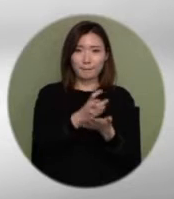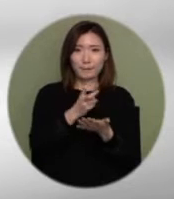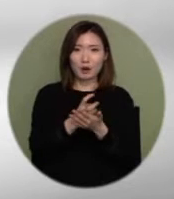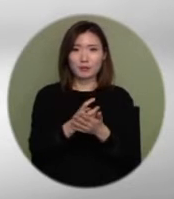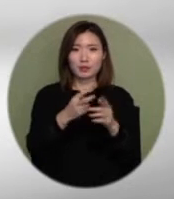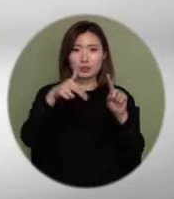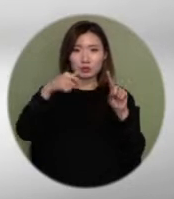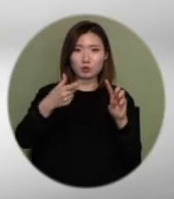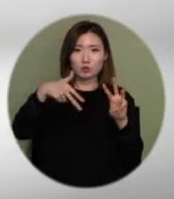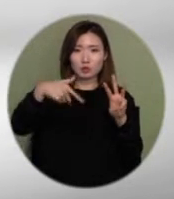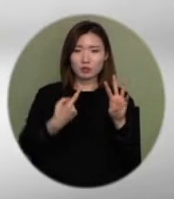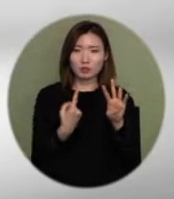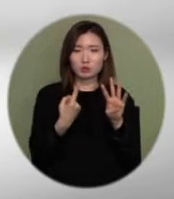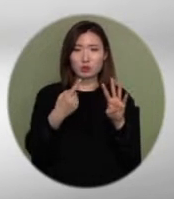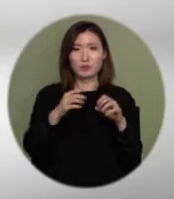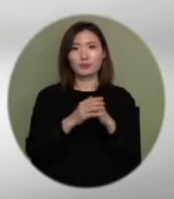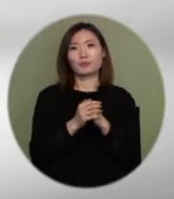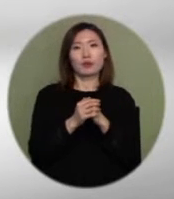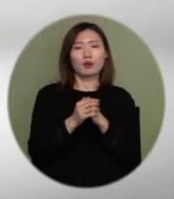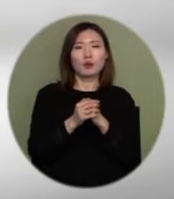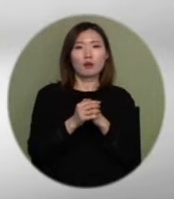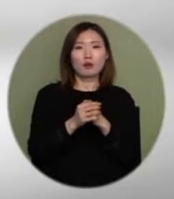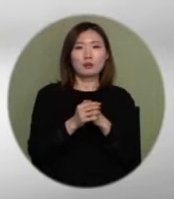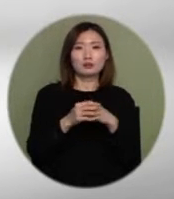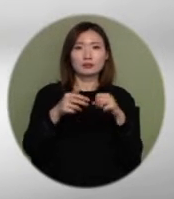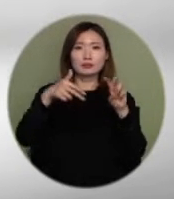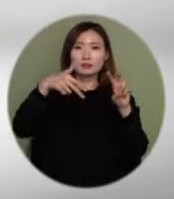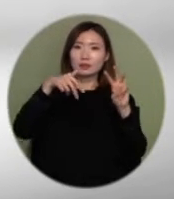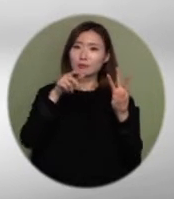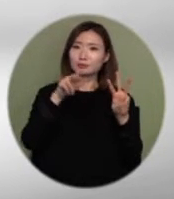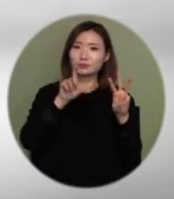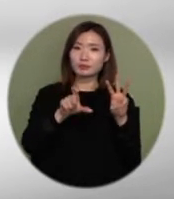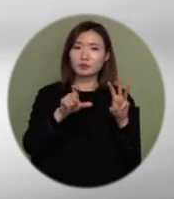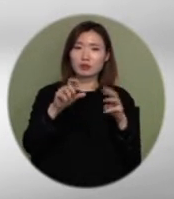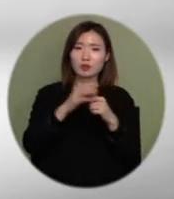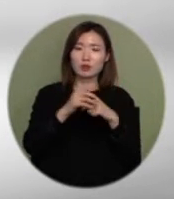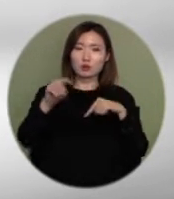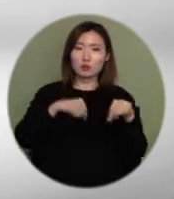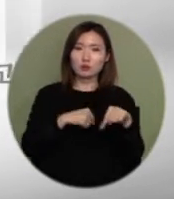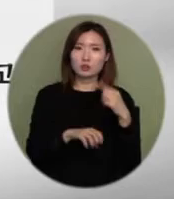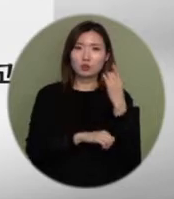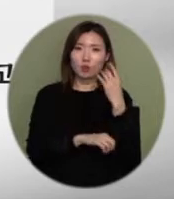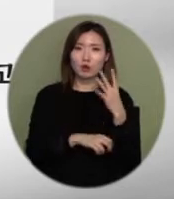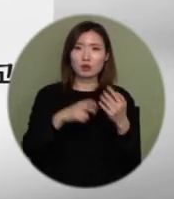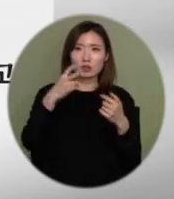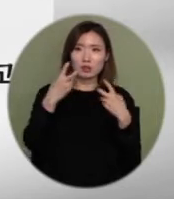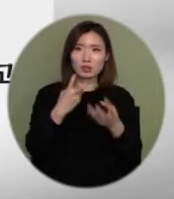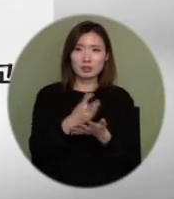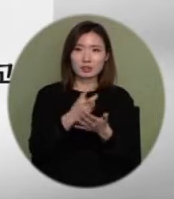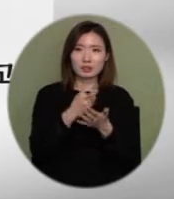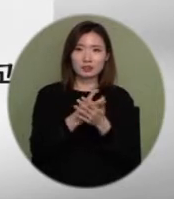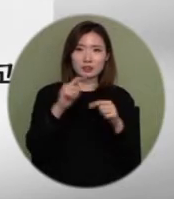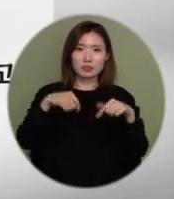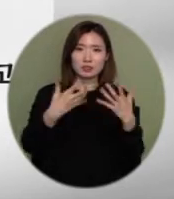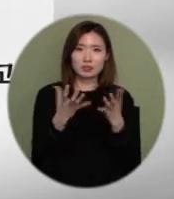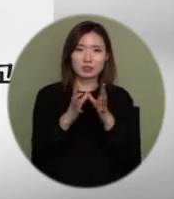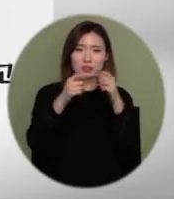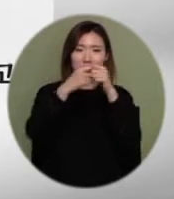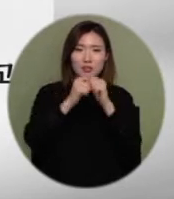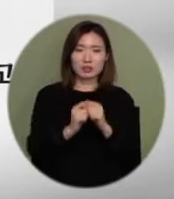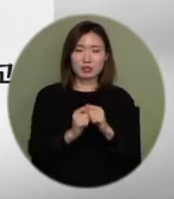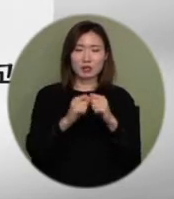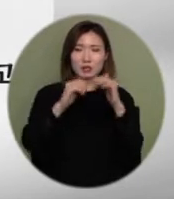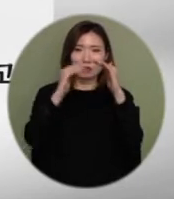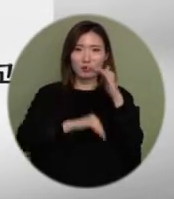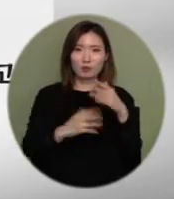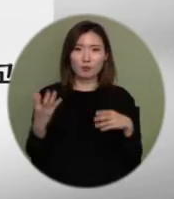4조에 지방 분권을 명시하고 헌법 제3장 통치의 원리와 구조를 신설하고 지방자치권에 대한 세부사항을